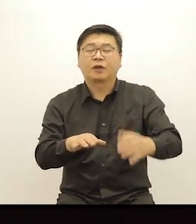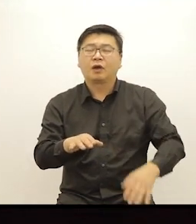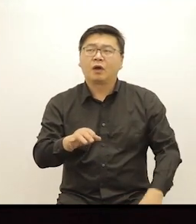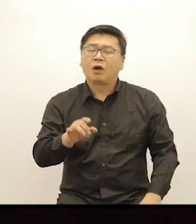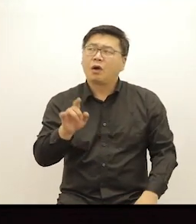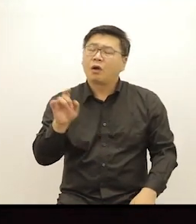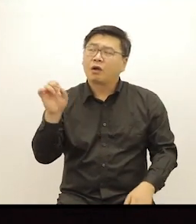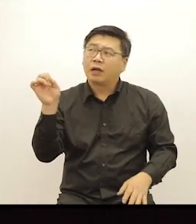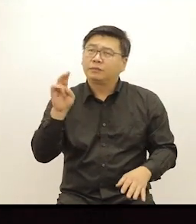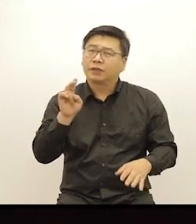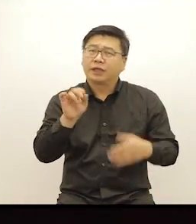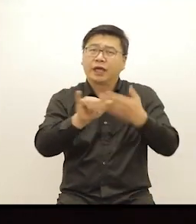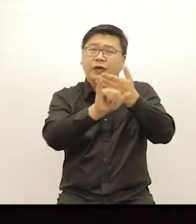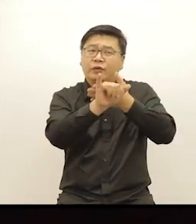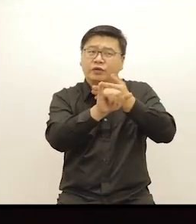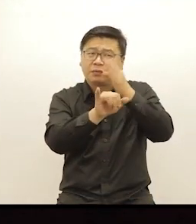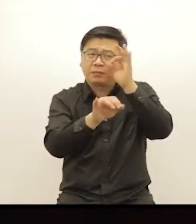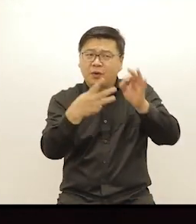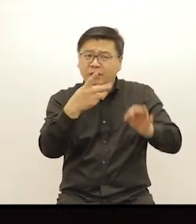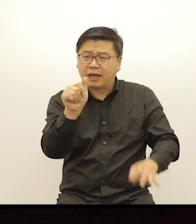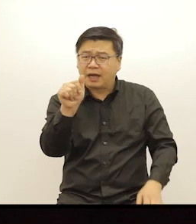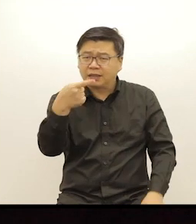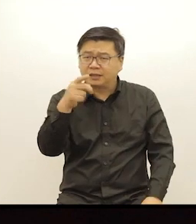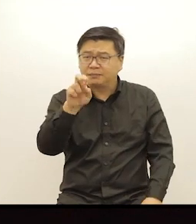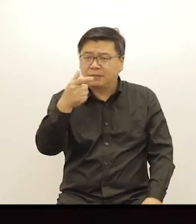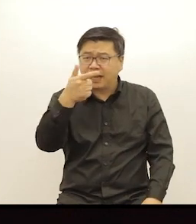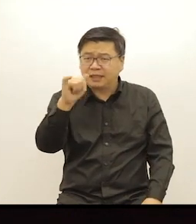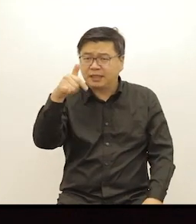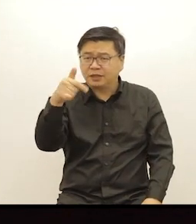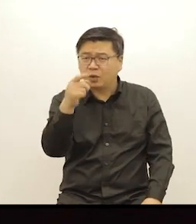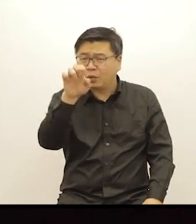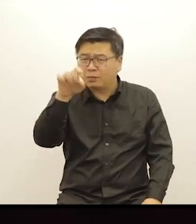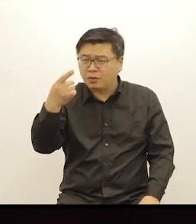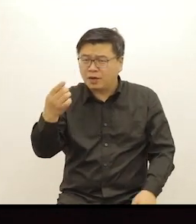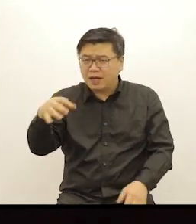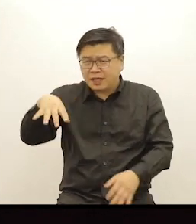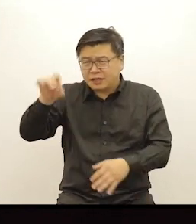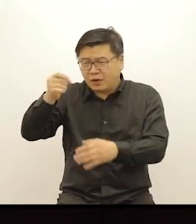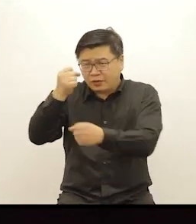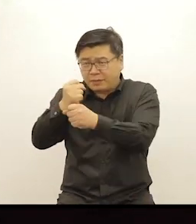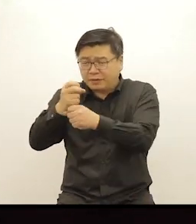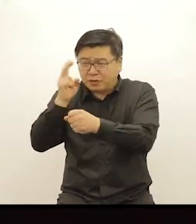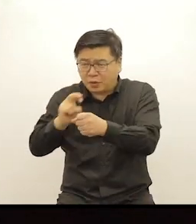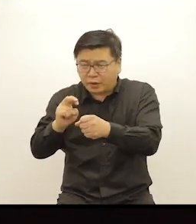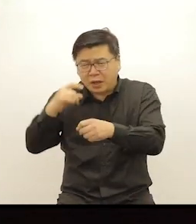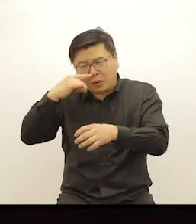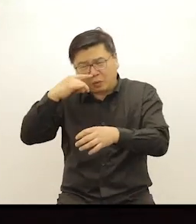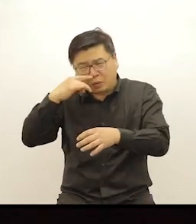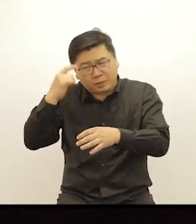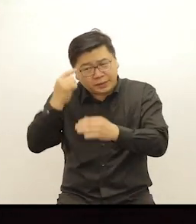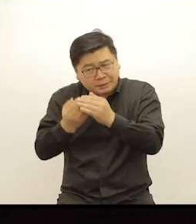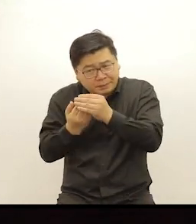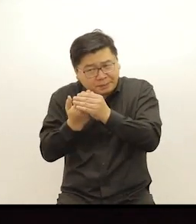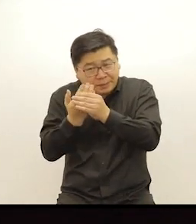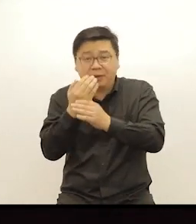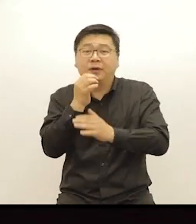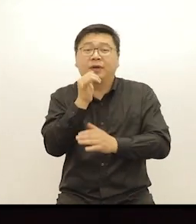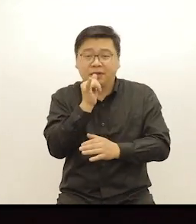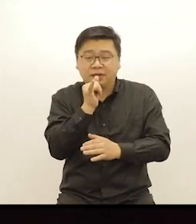어느 날부터 유튜브로 라흐마니노프 초기 작품을 찾아보고 싶다는 호기심이 들기